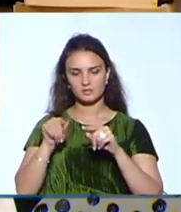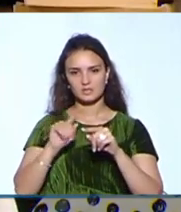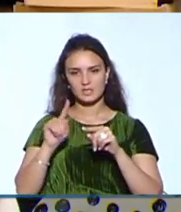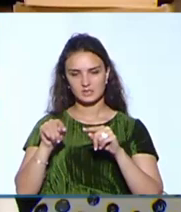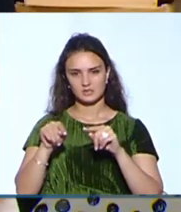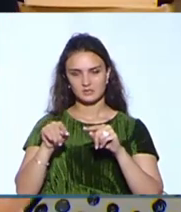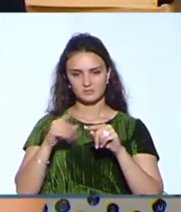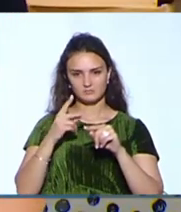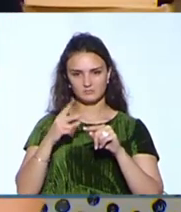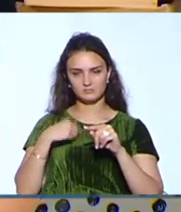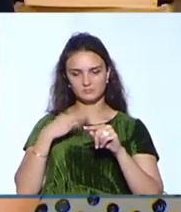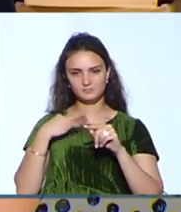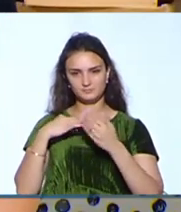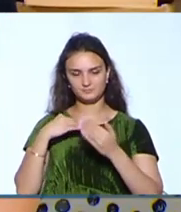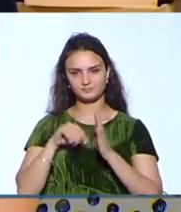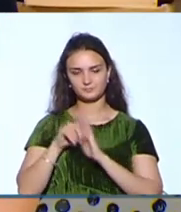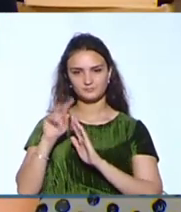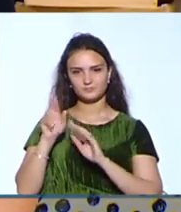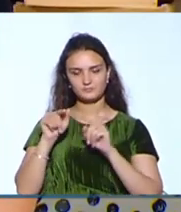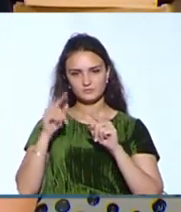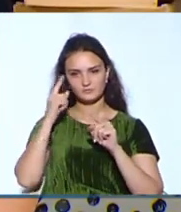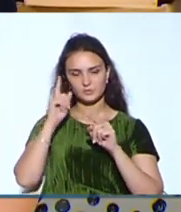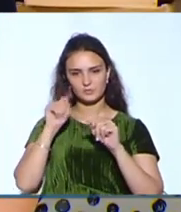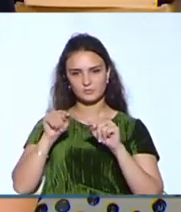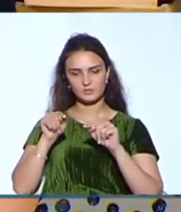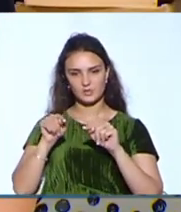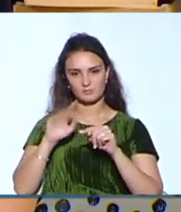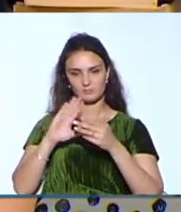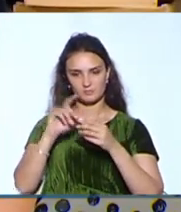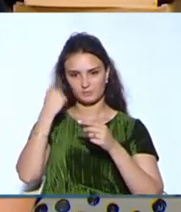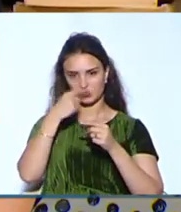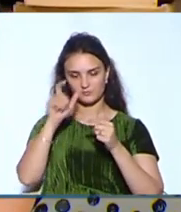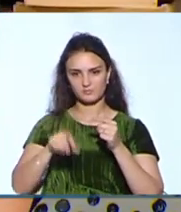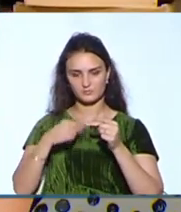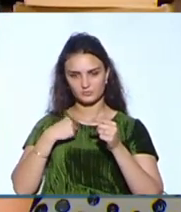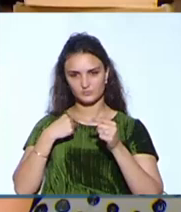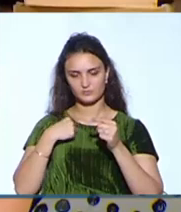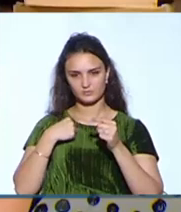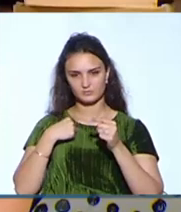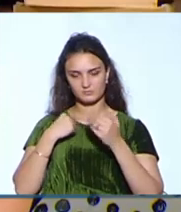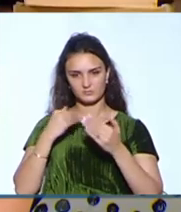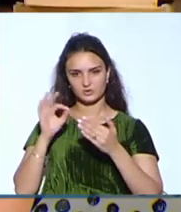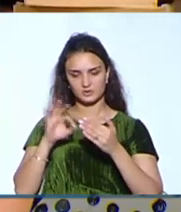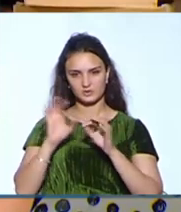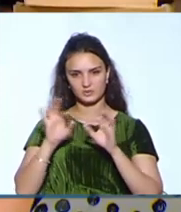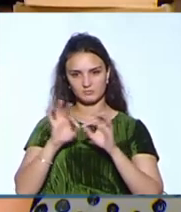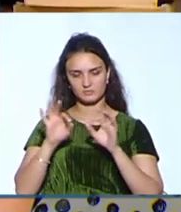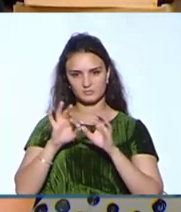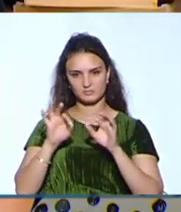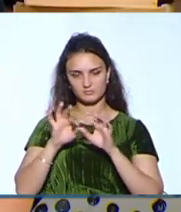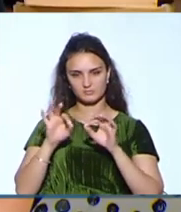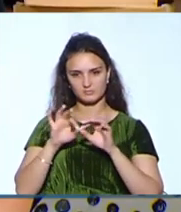რაღაც პორტრეტს ჩვენი შვილისგან და მიგვაჩნია, რომ აი ამ პიროვნებას, რომელიც ჩვენ შევთხზეთ მის შესახებ და